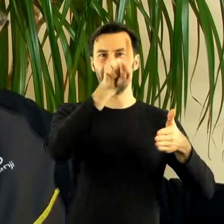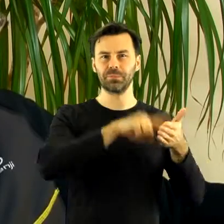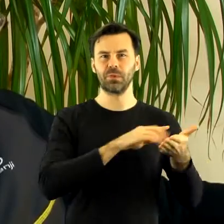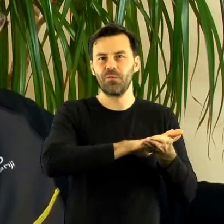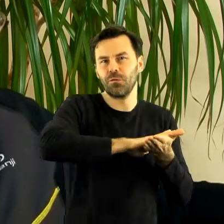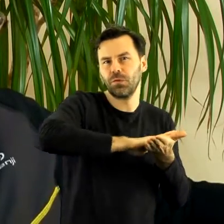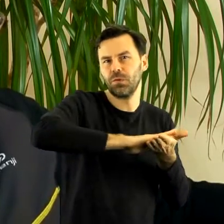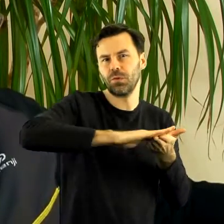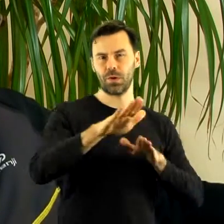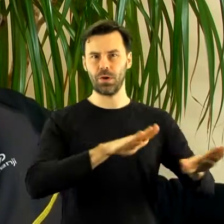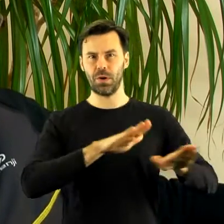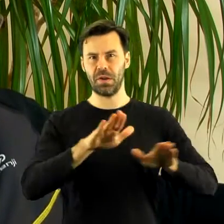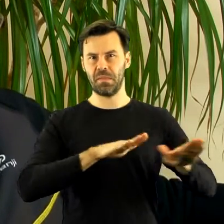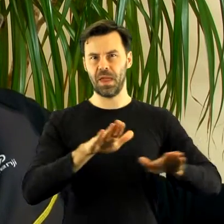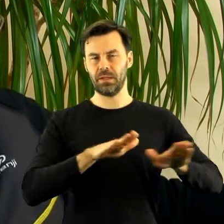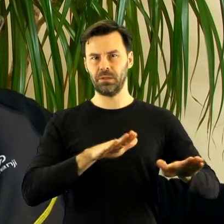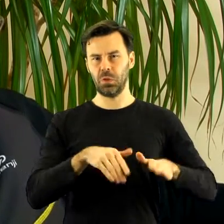została zlikwidowana.